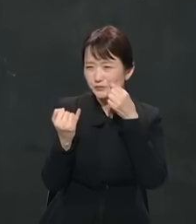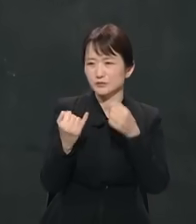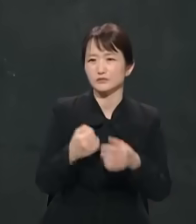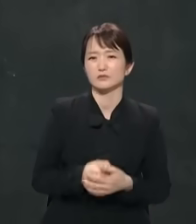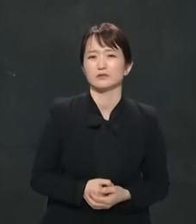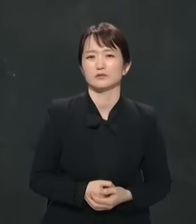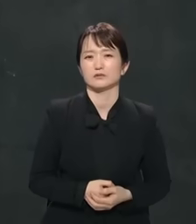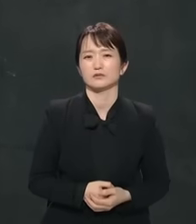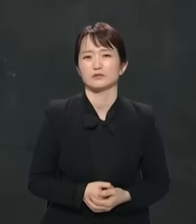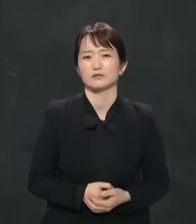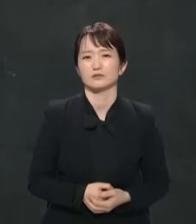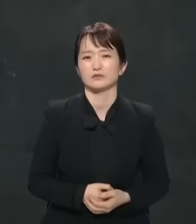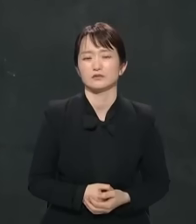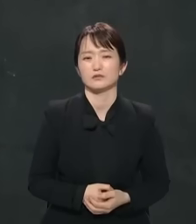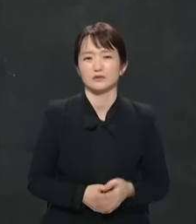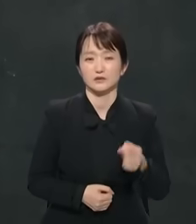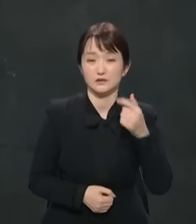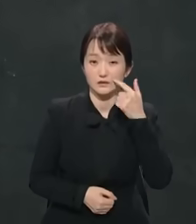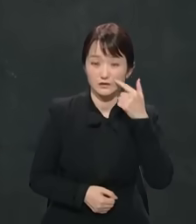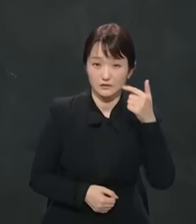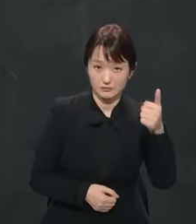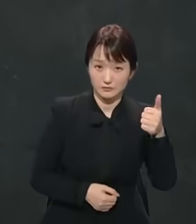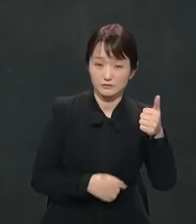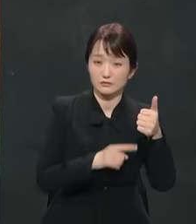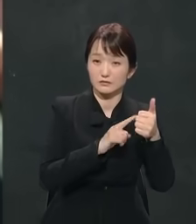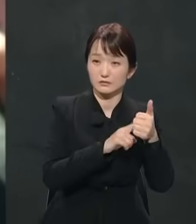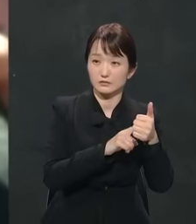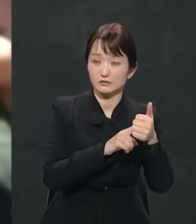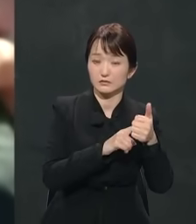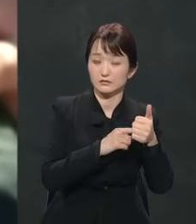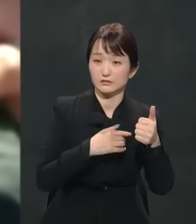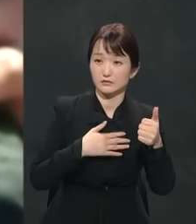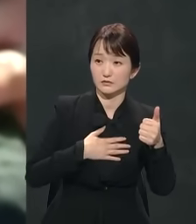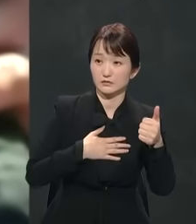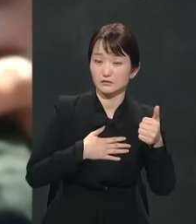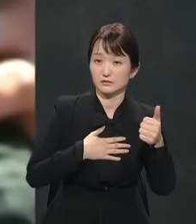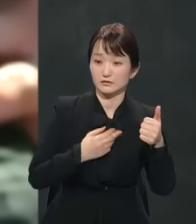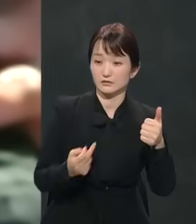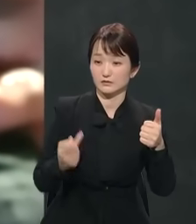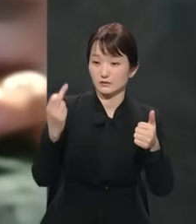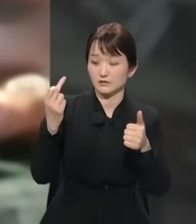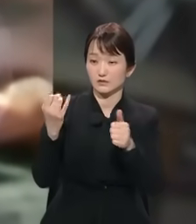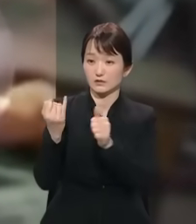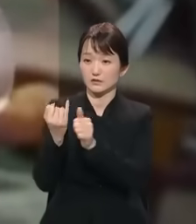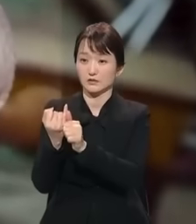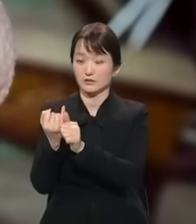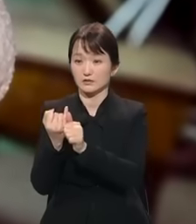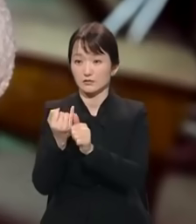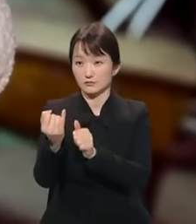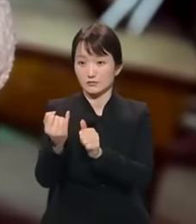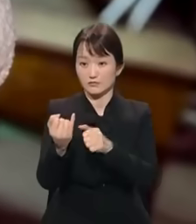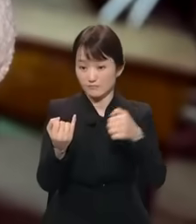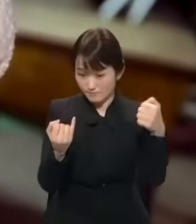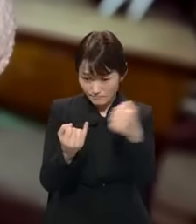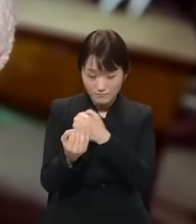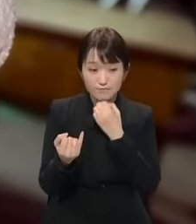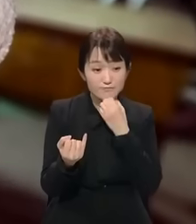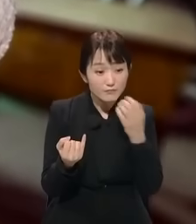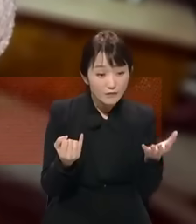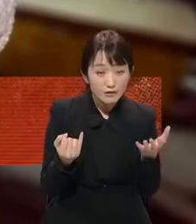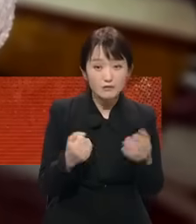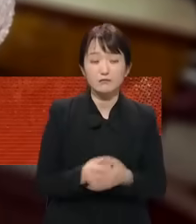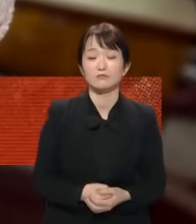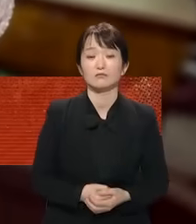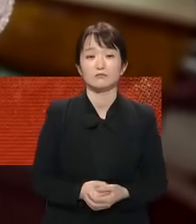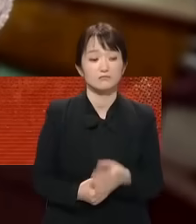당일, 그런데 그 작은 아버지라는 사람, 내가 형수 폭행했다 이렇게 자수를 했다는데, 자, 중요한 거